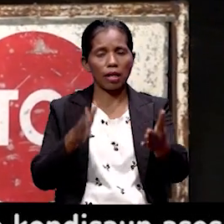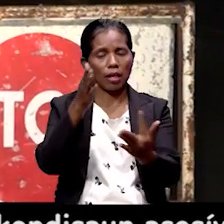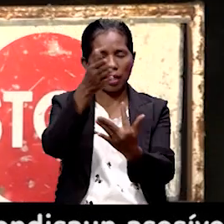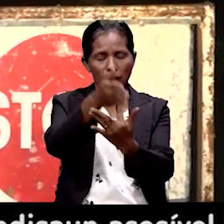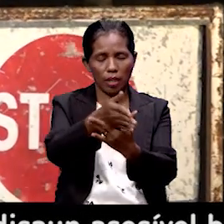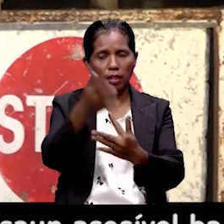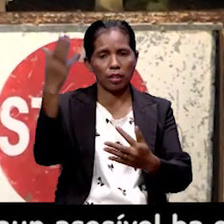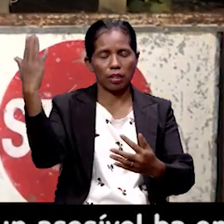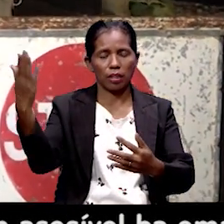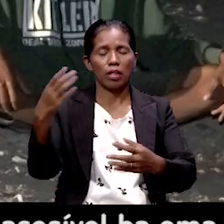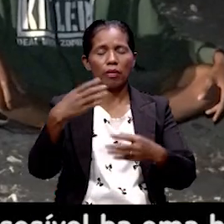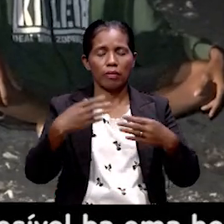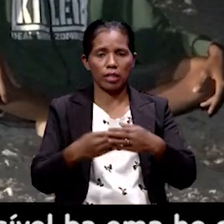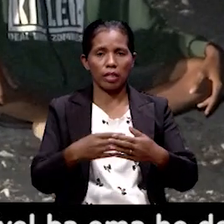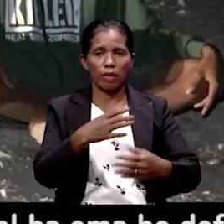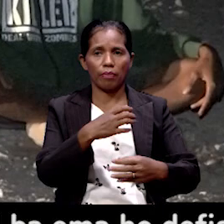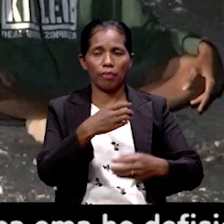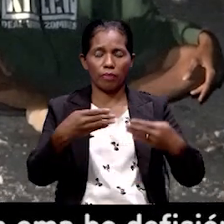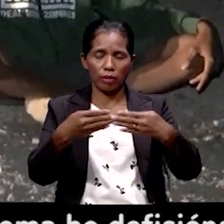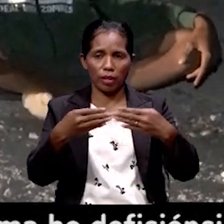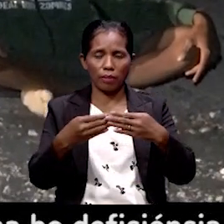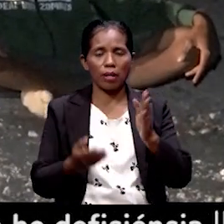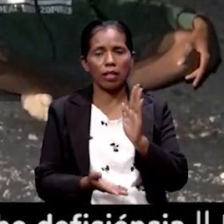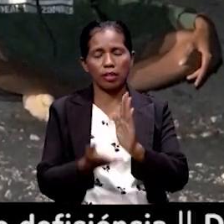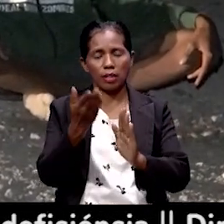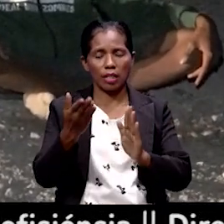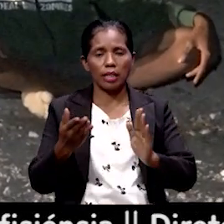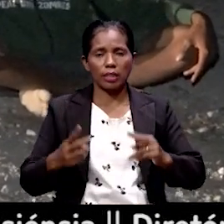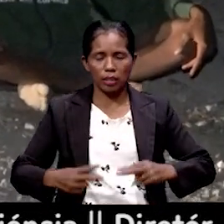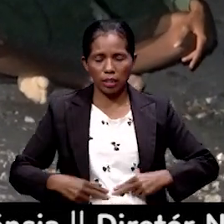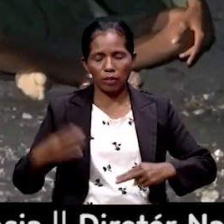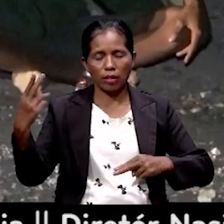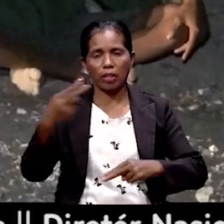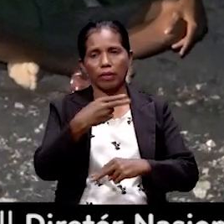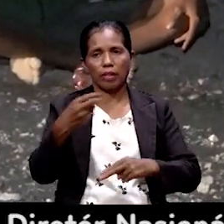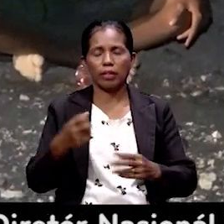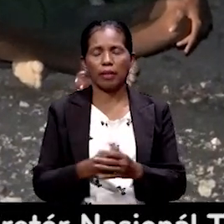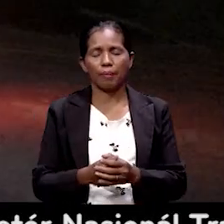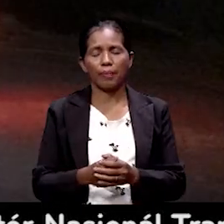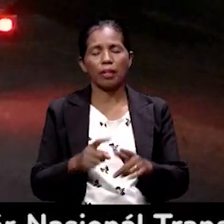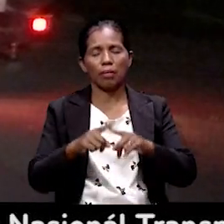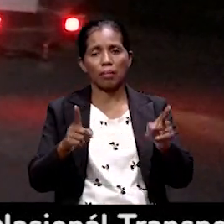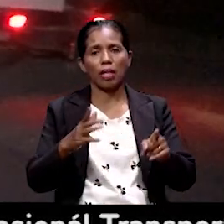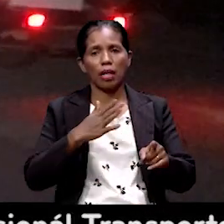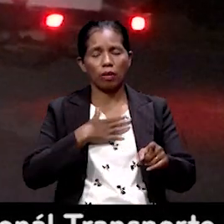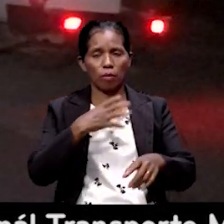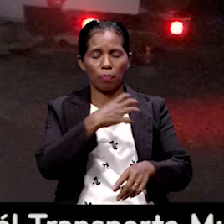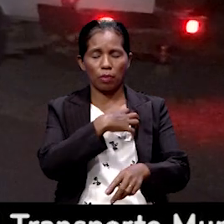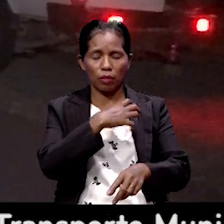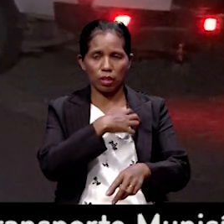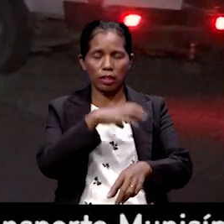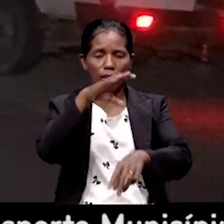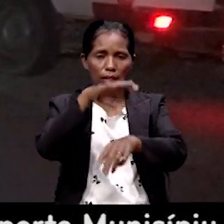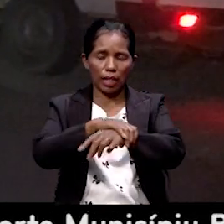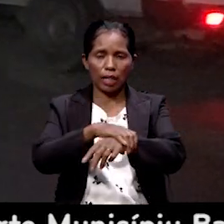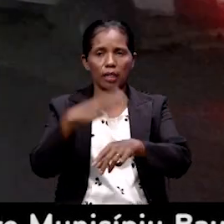e fronteira, bahasa Sintu e a Tambo Indonésia. Mabe hauna polisi sira UPM sira bakar be amo sundari spesial sira ban bakar UPM